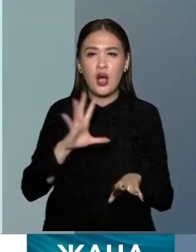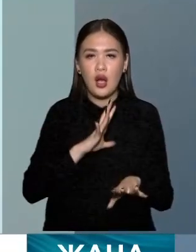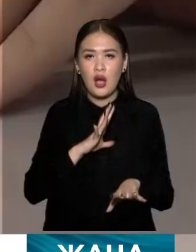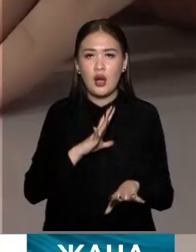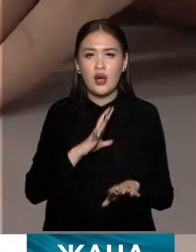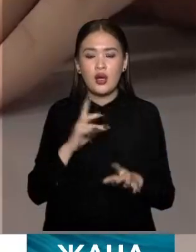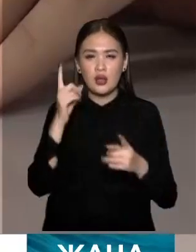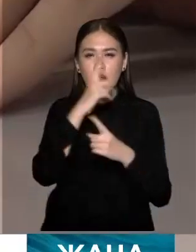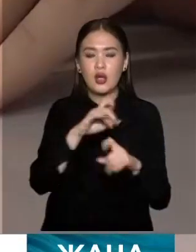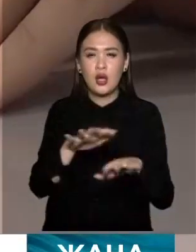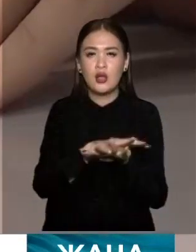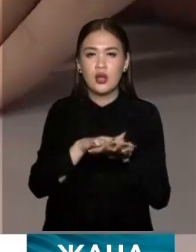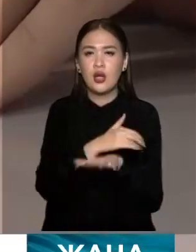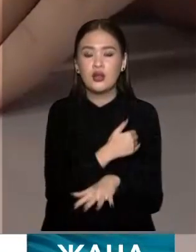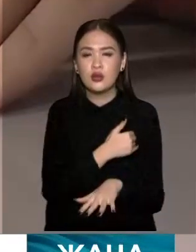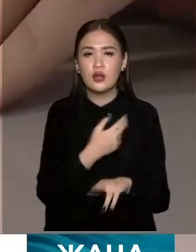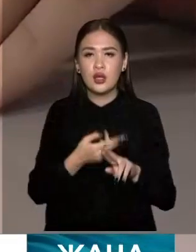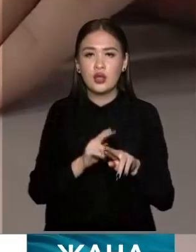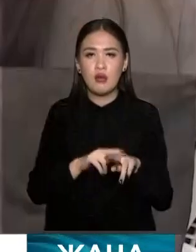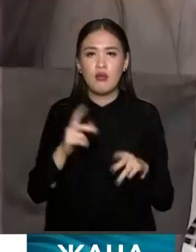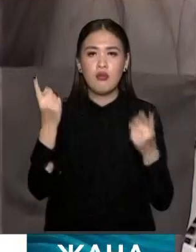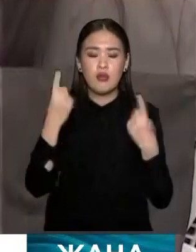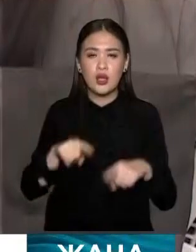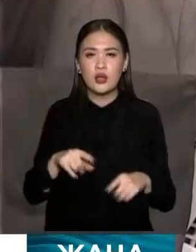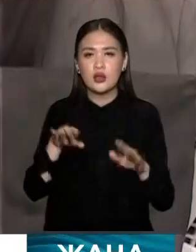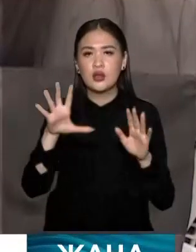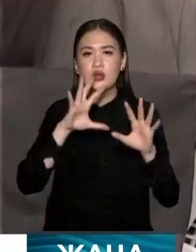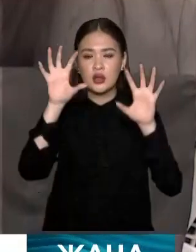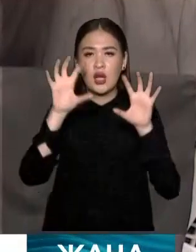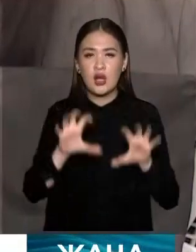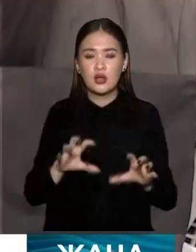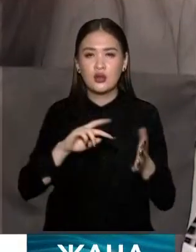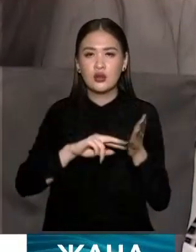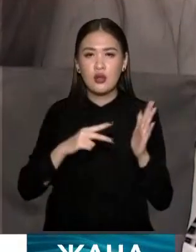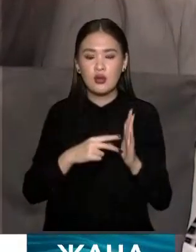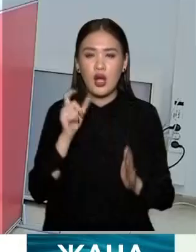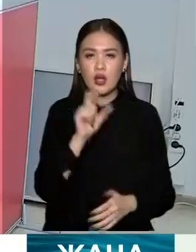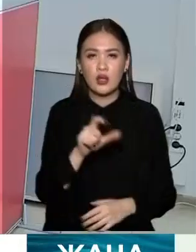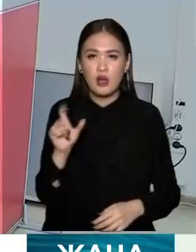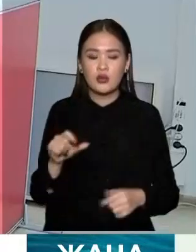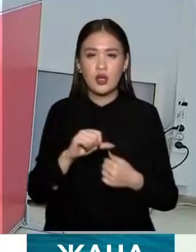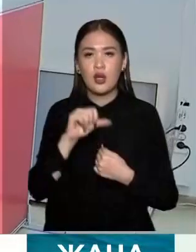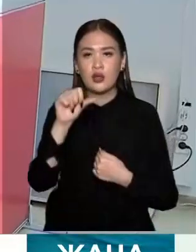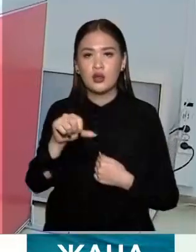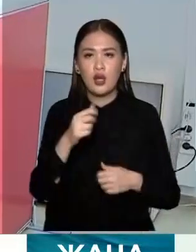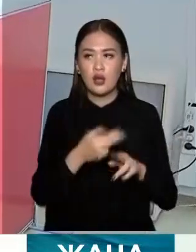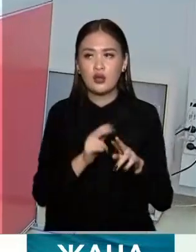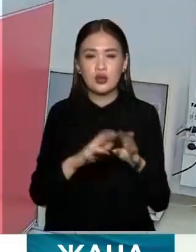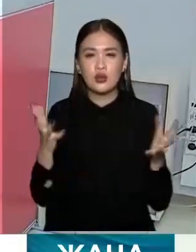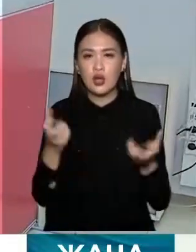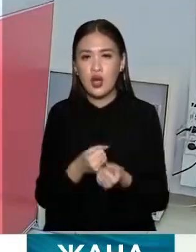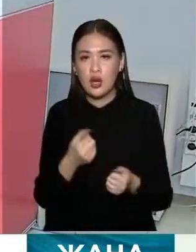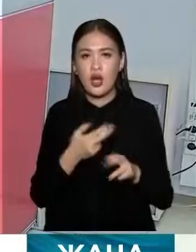жариялаймын. Жылдан асты жеке тұлғалардың банкроттығы туралы заң жобасы қаралып жатыр. Бұл адамдардың шамадан тыс қарыз жүктемесінен